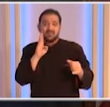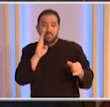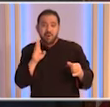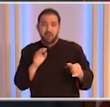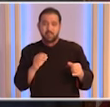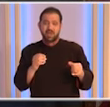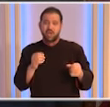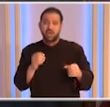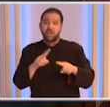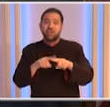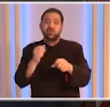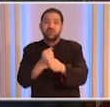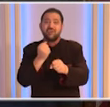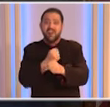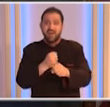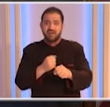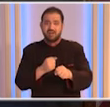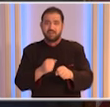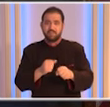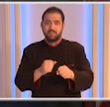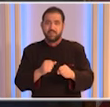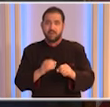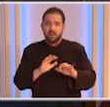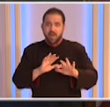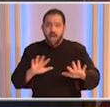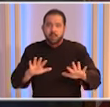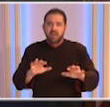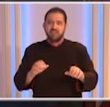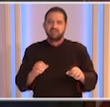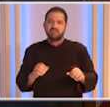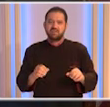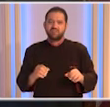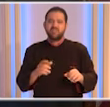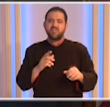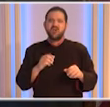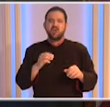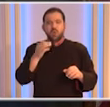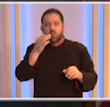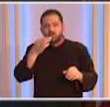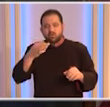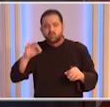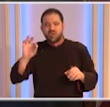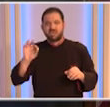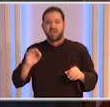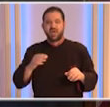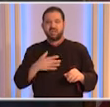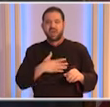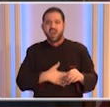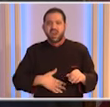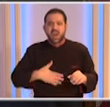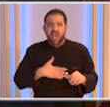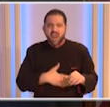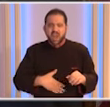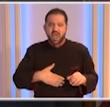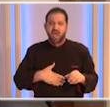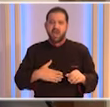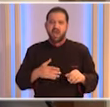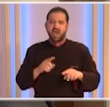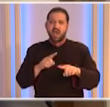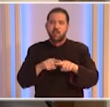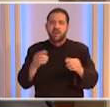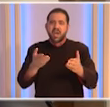își văd amenințată comoditatea traiului ușuratic și păgânesc în același timp pe care îl duc.